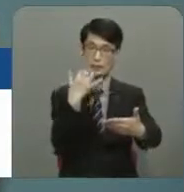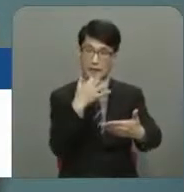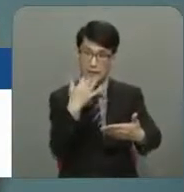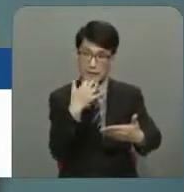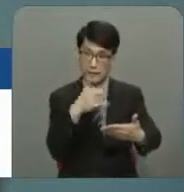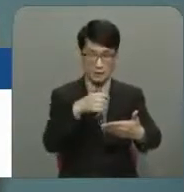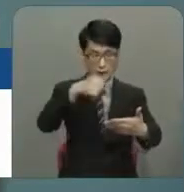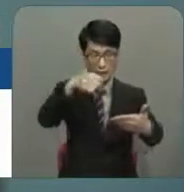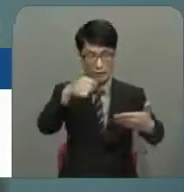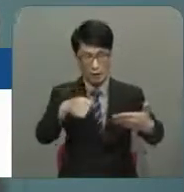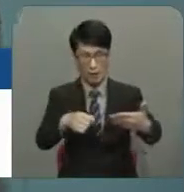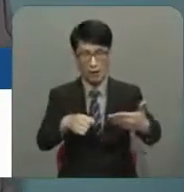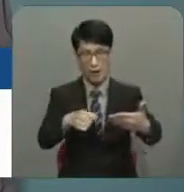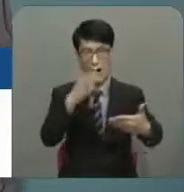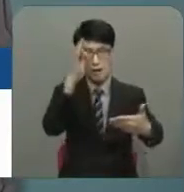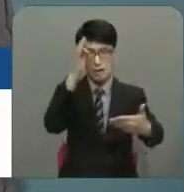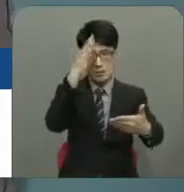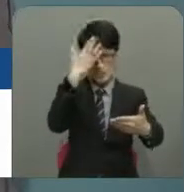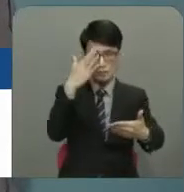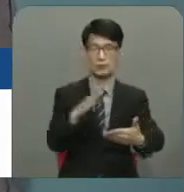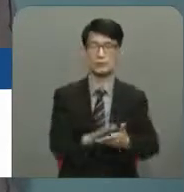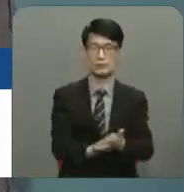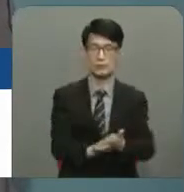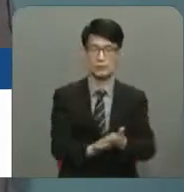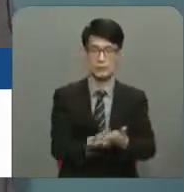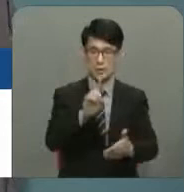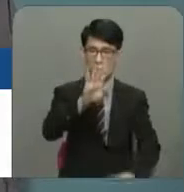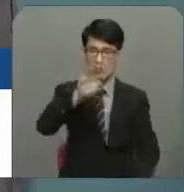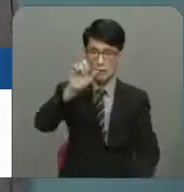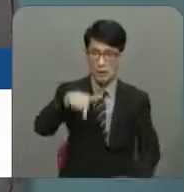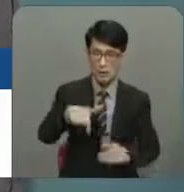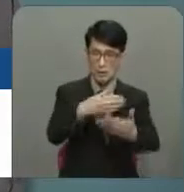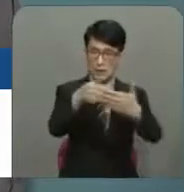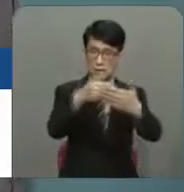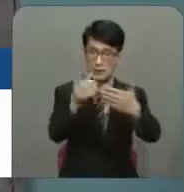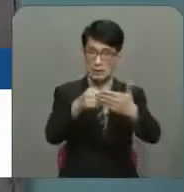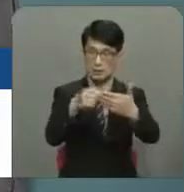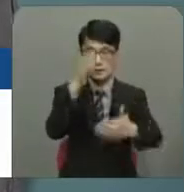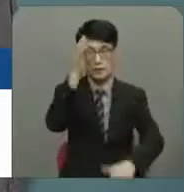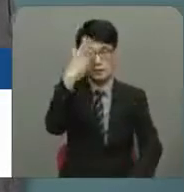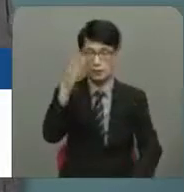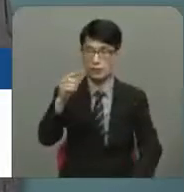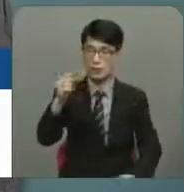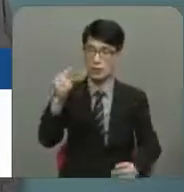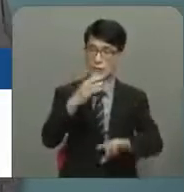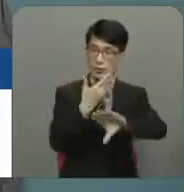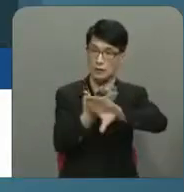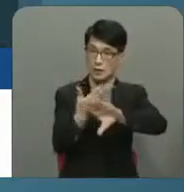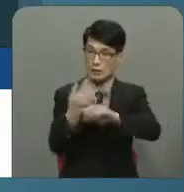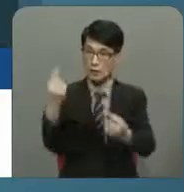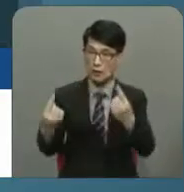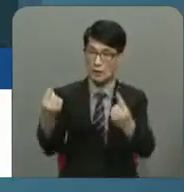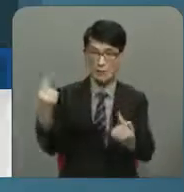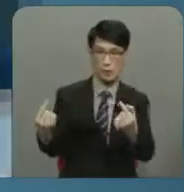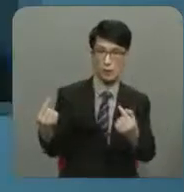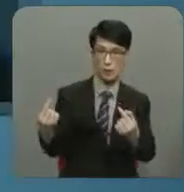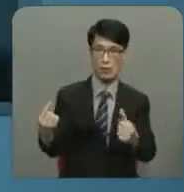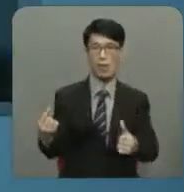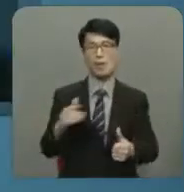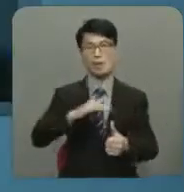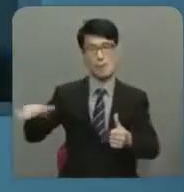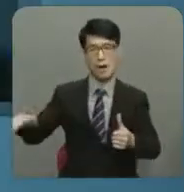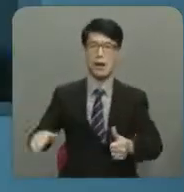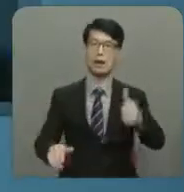느껴지는 그런 기법인데 화강암과 같은 이런 기법은 전 세계의 박수근 한 분이십니다.